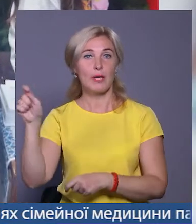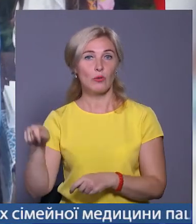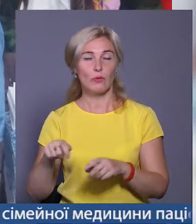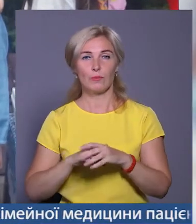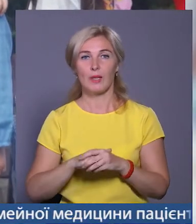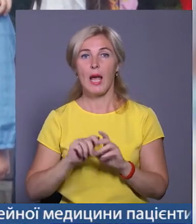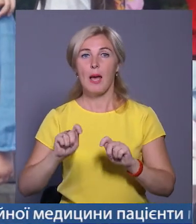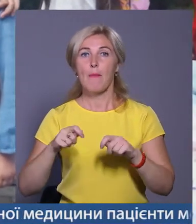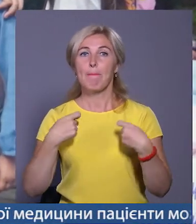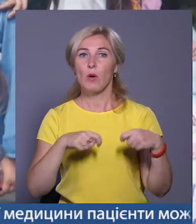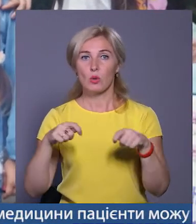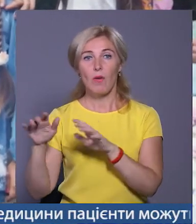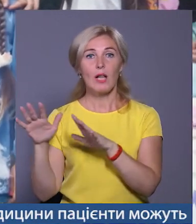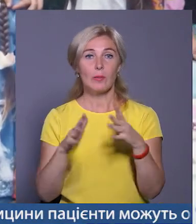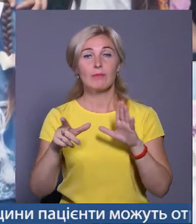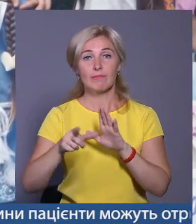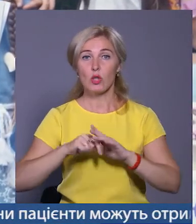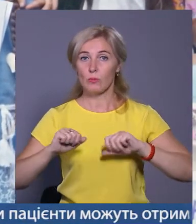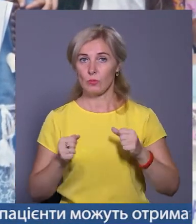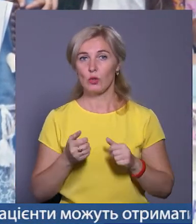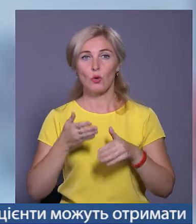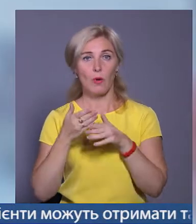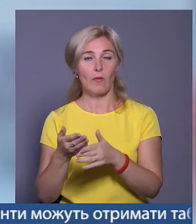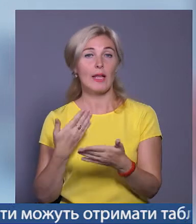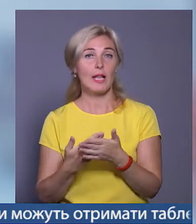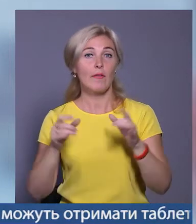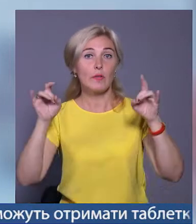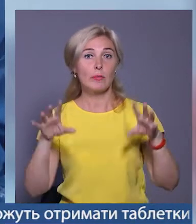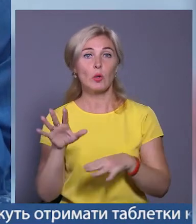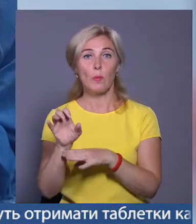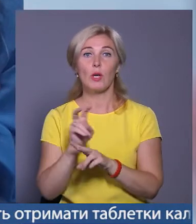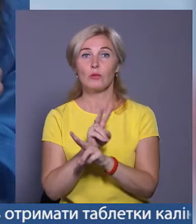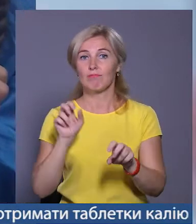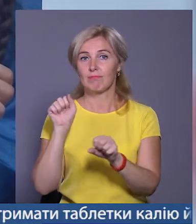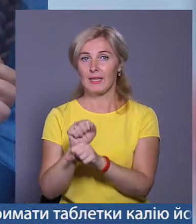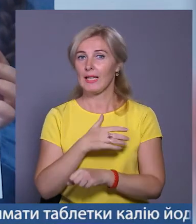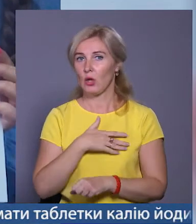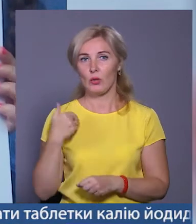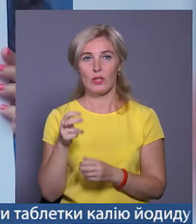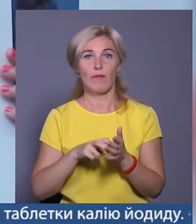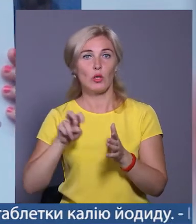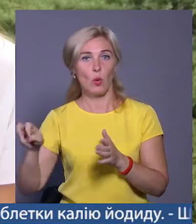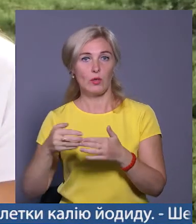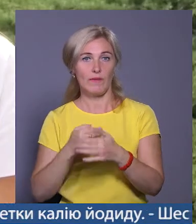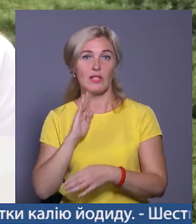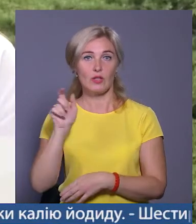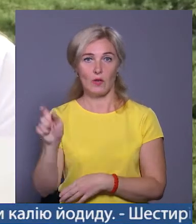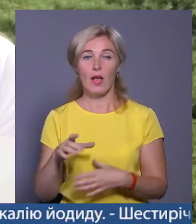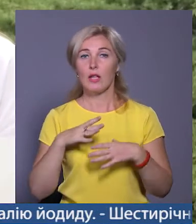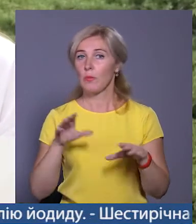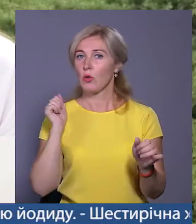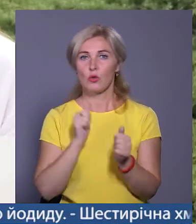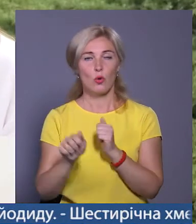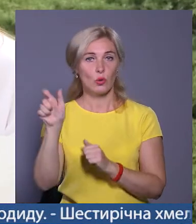книгу в парках міста разом з друзями. Допомагав навіть випадковий пес, який зупинився і не хотів відходити від дівчинки. Не було жодної